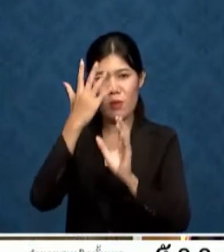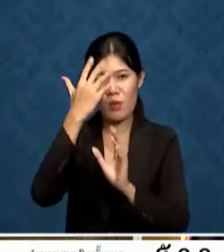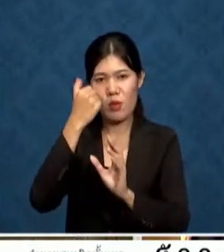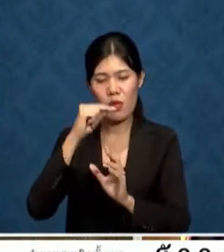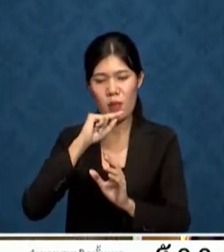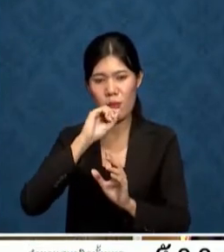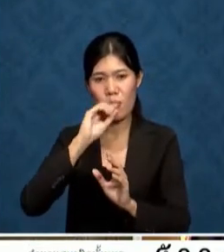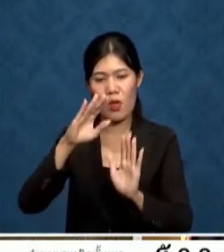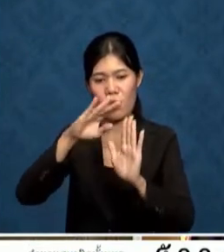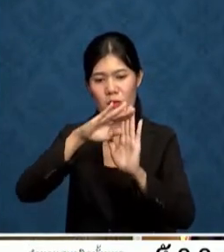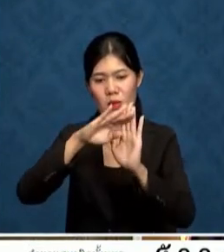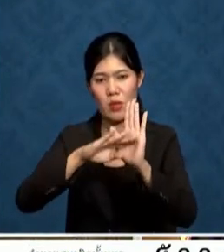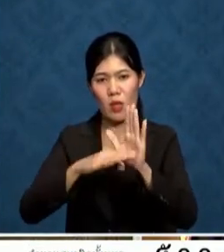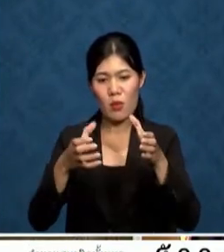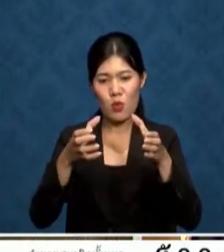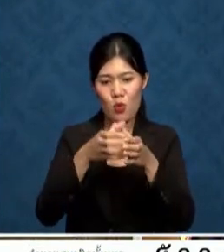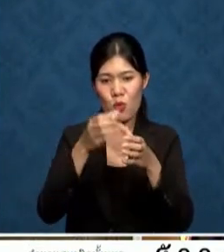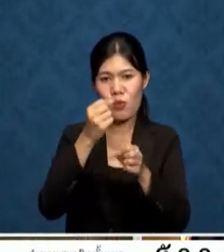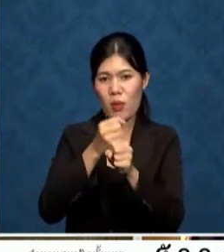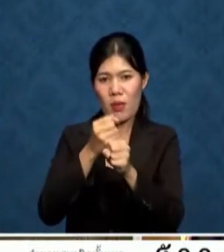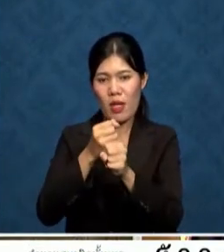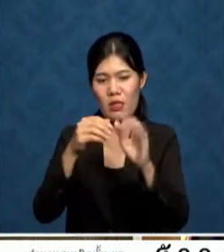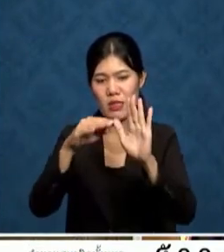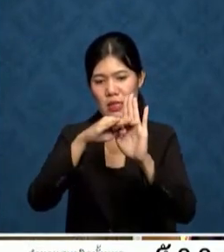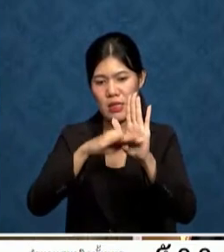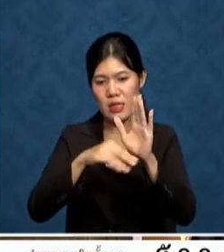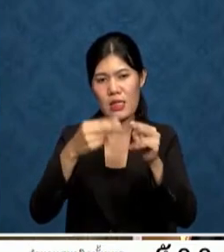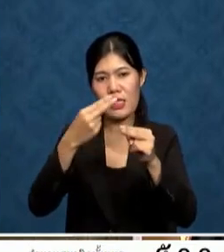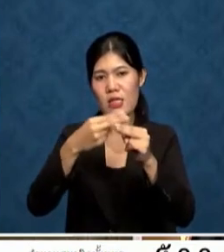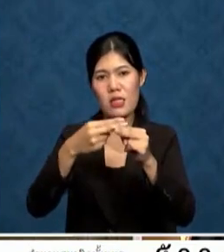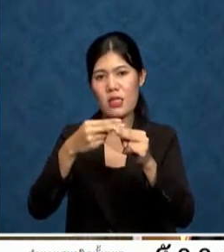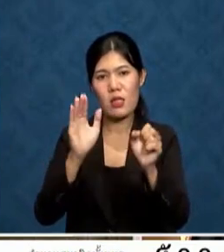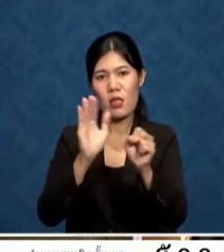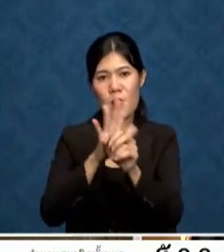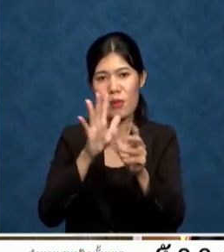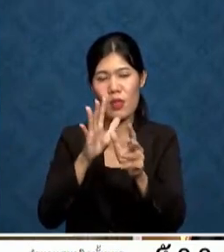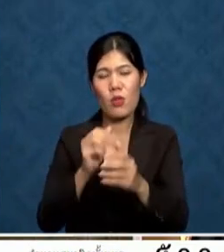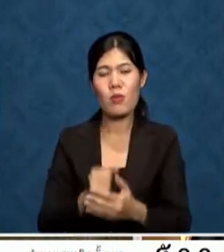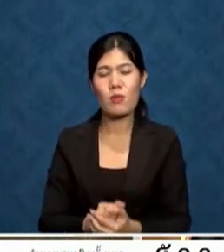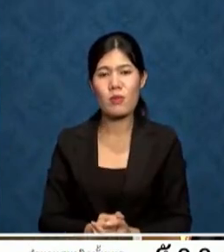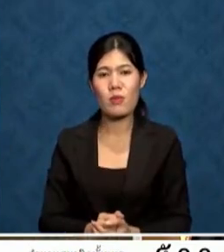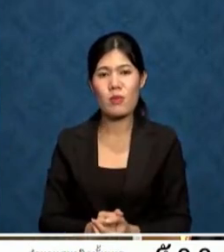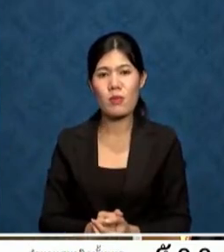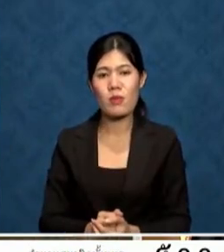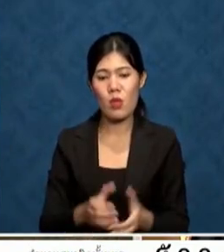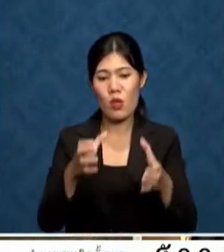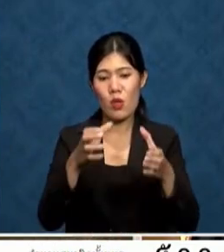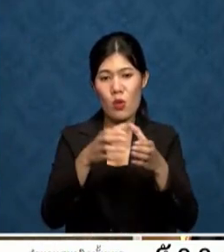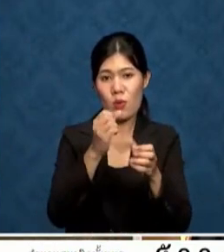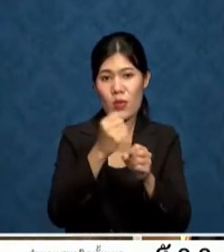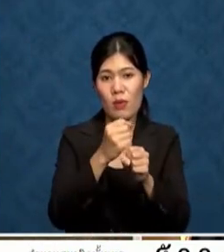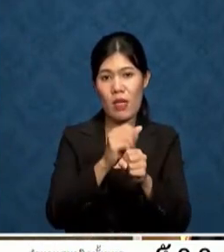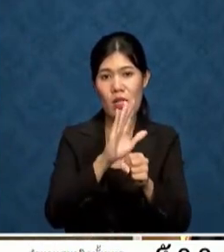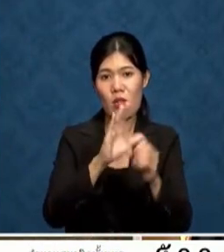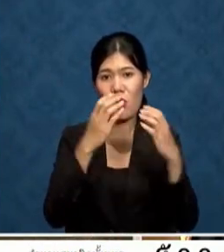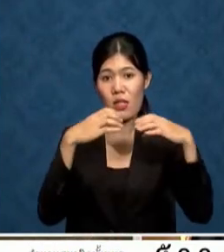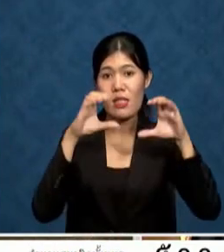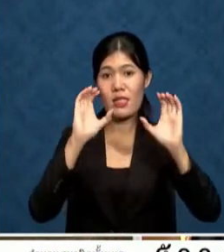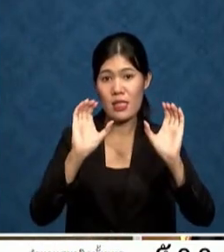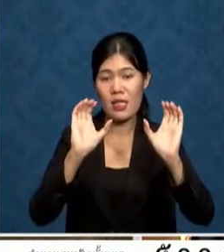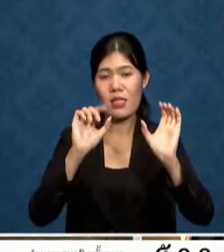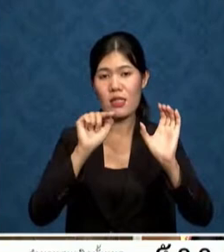หน่วยงานไม่ครบหรือกำหนดโครงการไม่ดีอะไรต่างๆนานาเนี่ยหน่วยงานราชการต่างๆหน่วยรับงบประมาณเขาก็จะทราบเพียงแค่